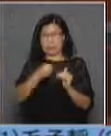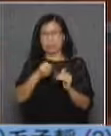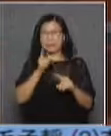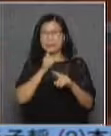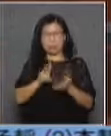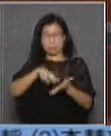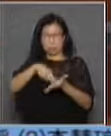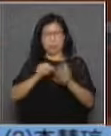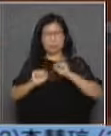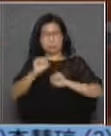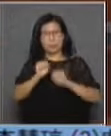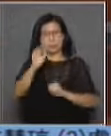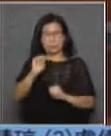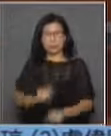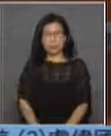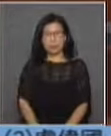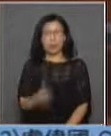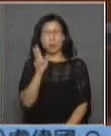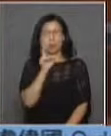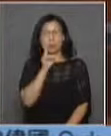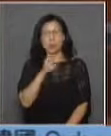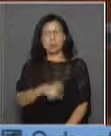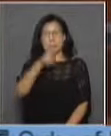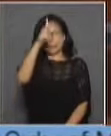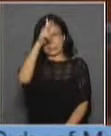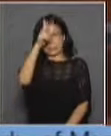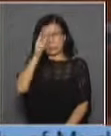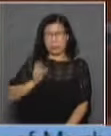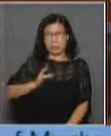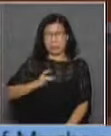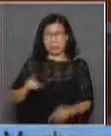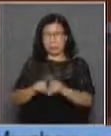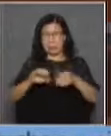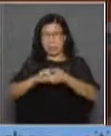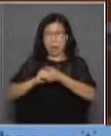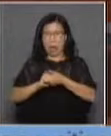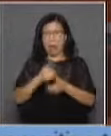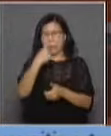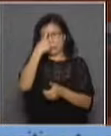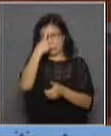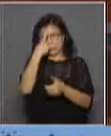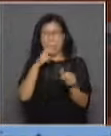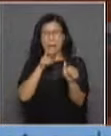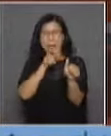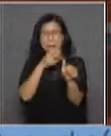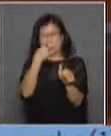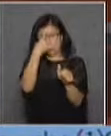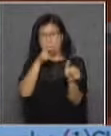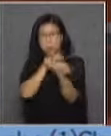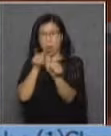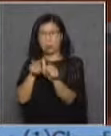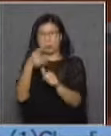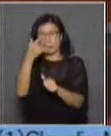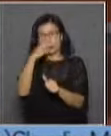度。咁但係呢個似乎真係公司型合作喺梁振英管治之下呢，一個新嘅里